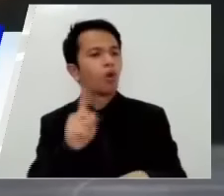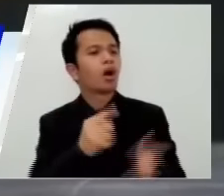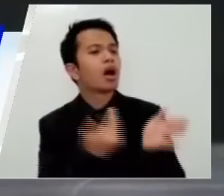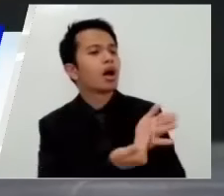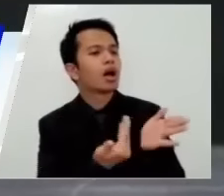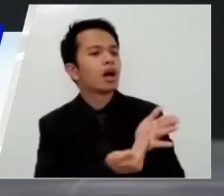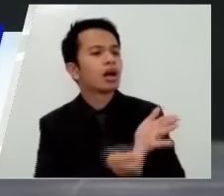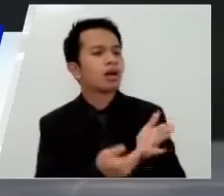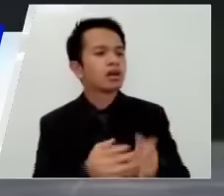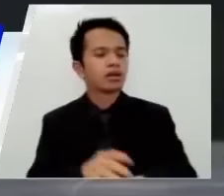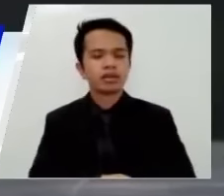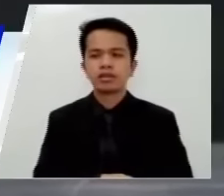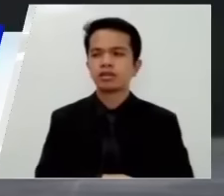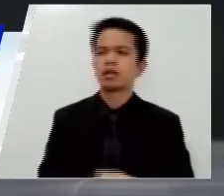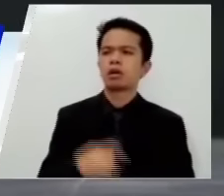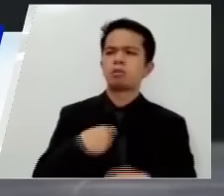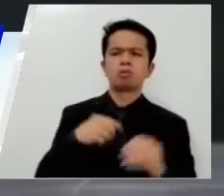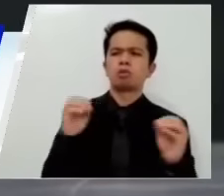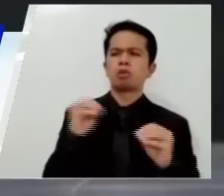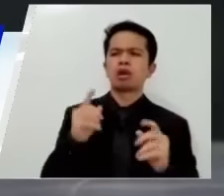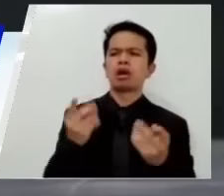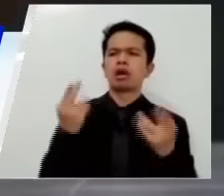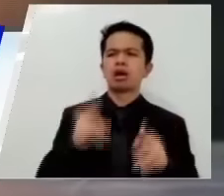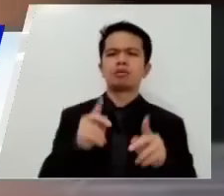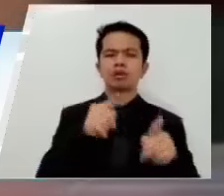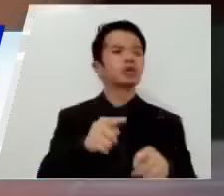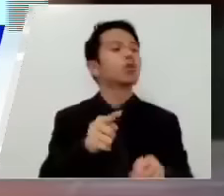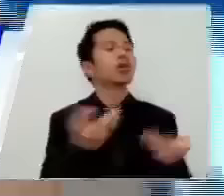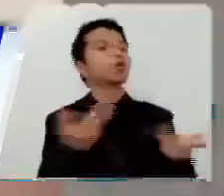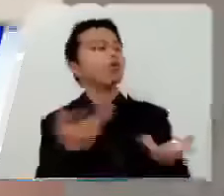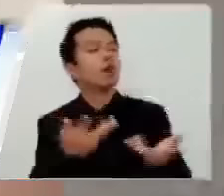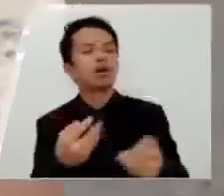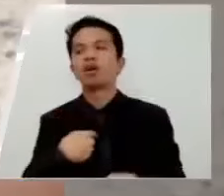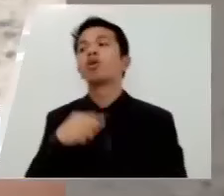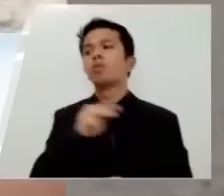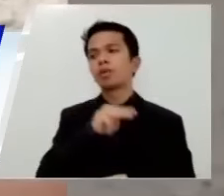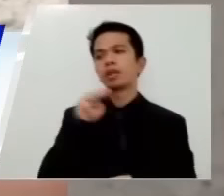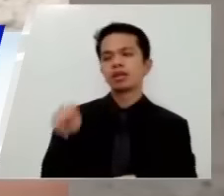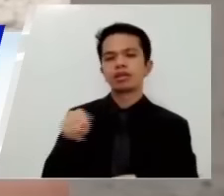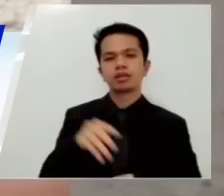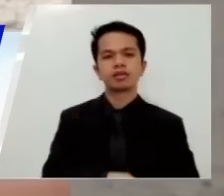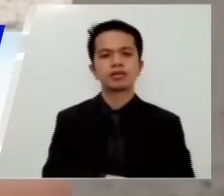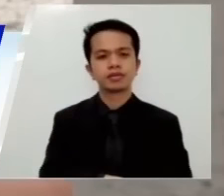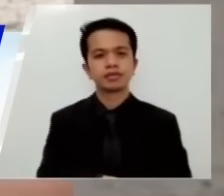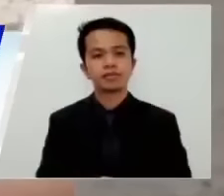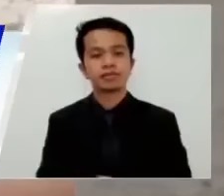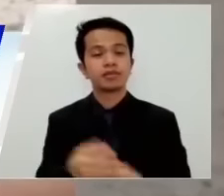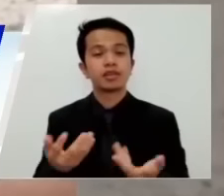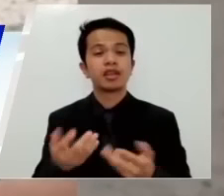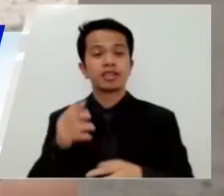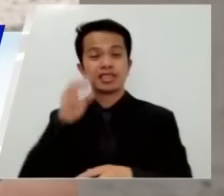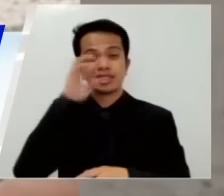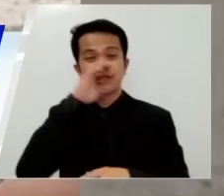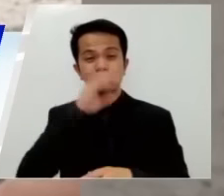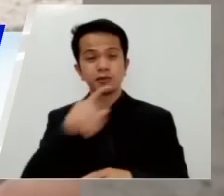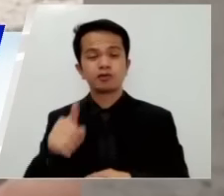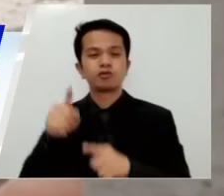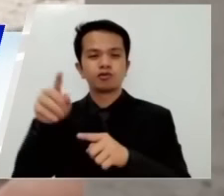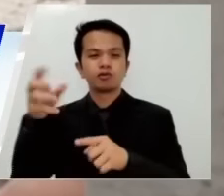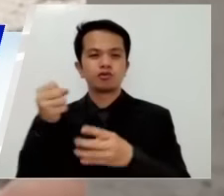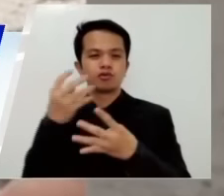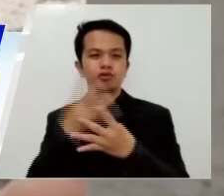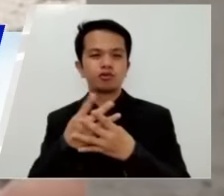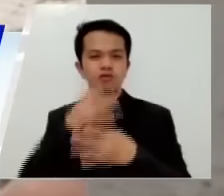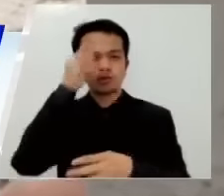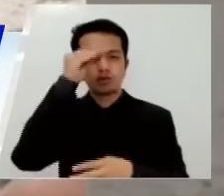doon nangyari ang krimen po. Nasaan ka? Maynila po. Sa Argao, Cebu, arestado rin ang 49-anyos na lalaki matapos